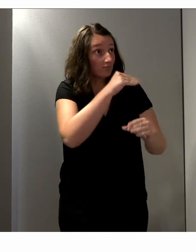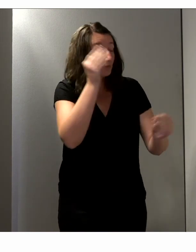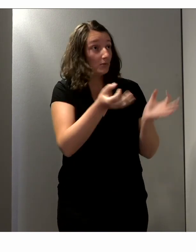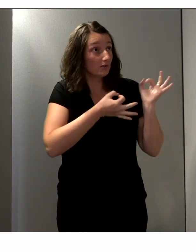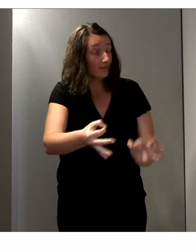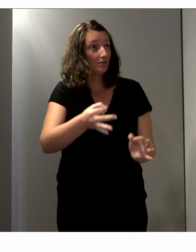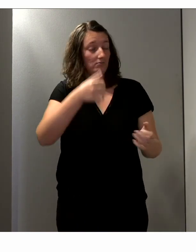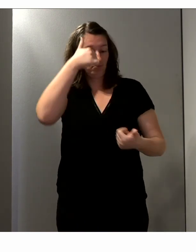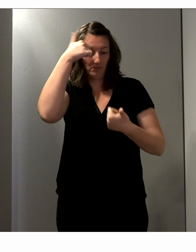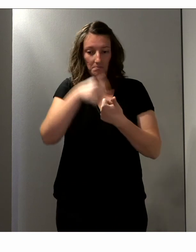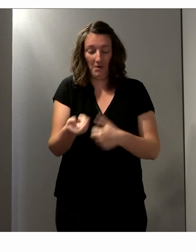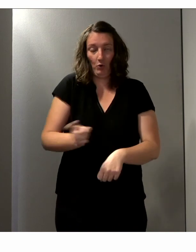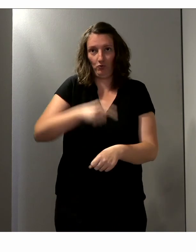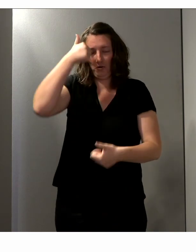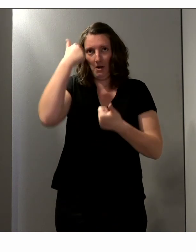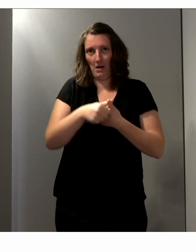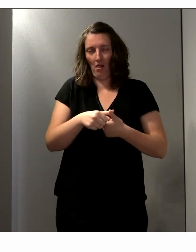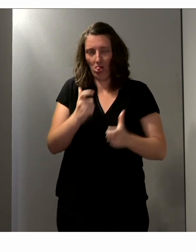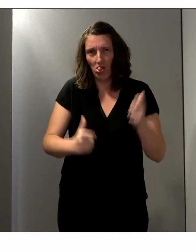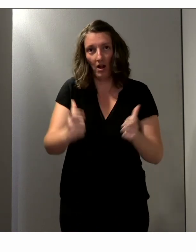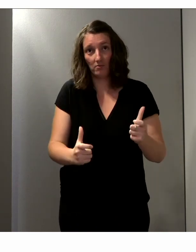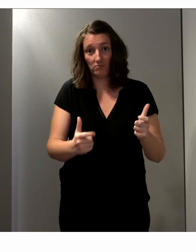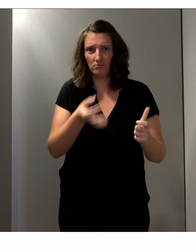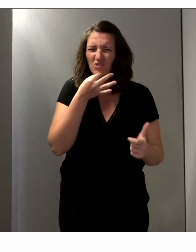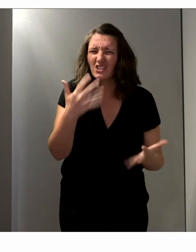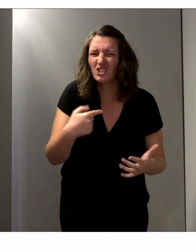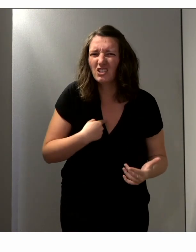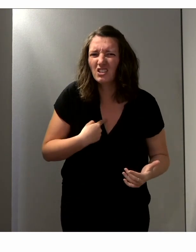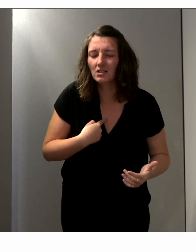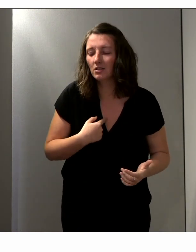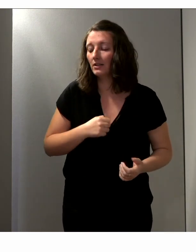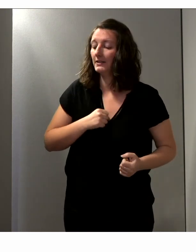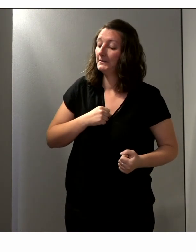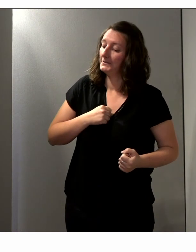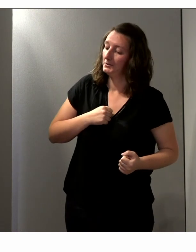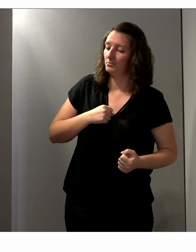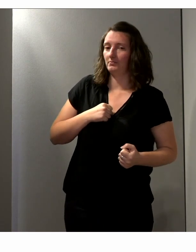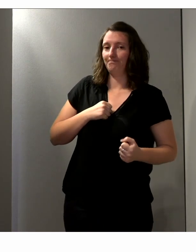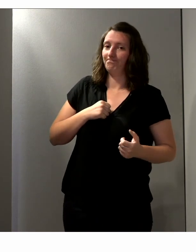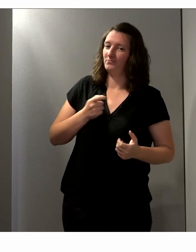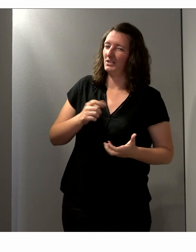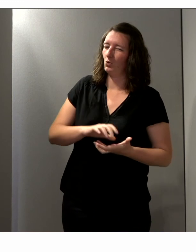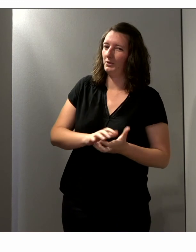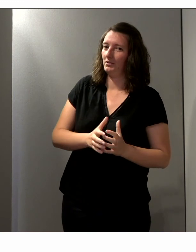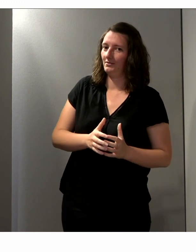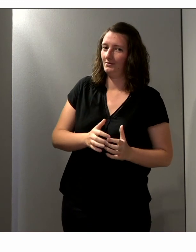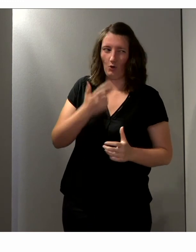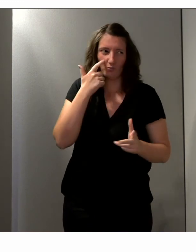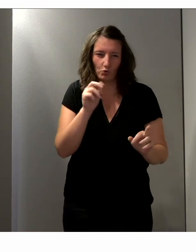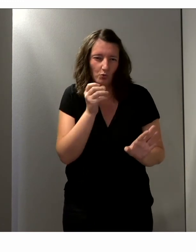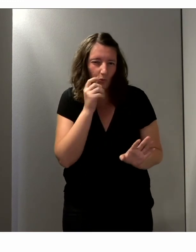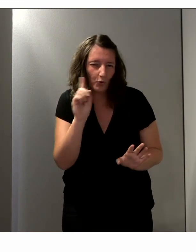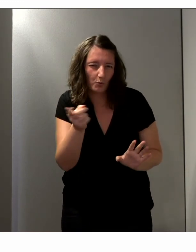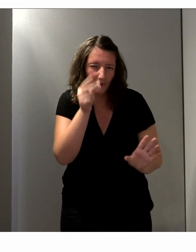mémoire immédiate est défaillante. Vous l'ai-je déjà dit? Voilà, donc là, ça peut être un petit peu compliqué. C'est pour voir s'il y a des gens qui suivent. En